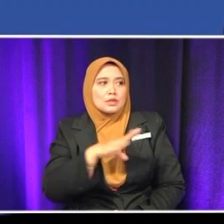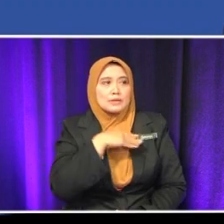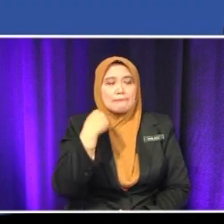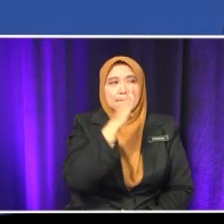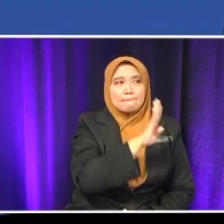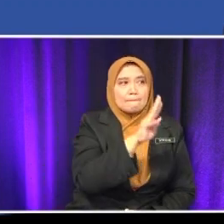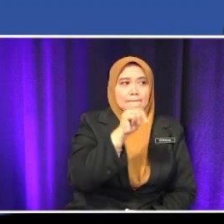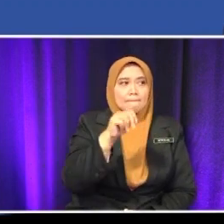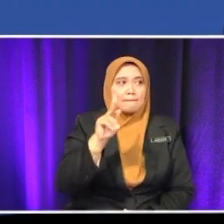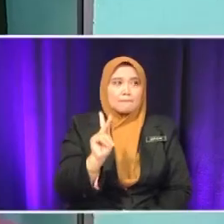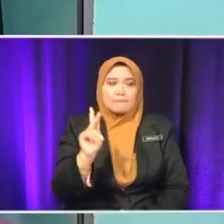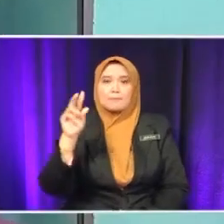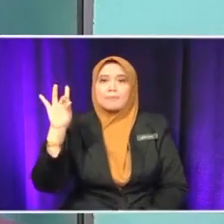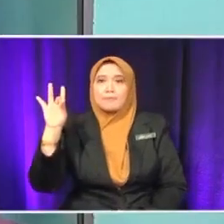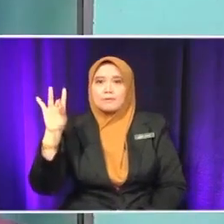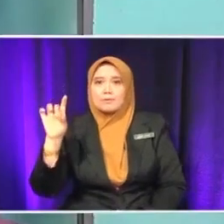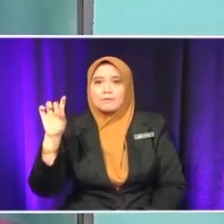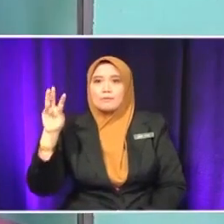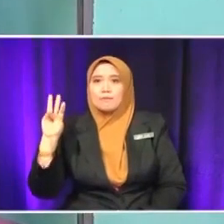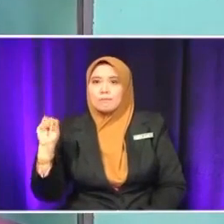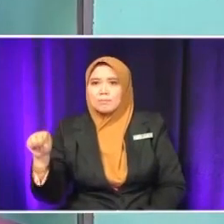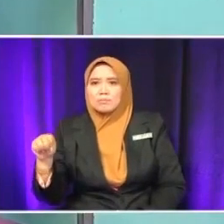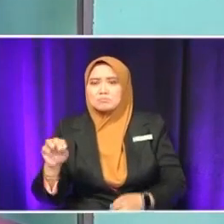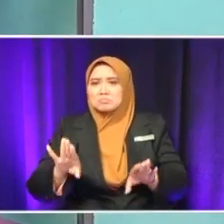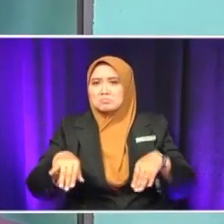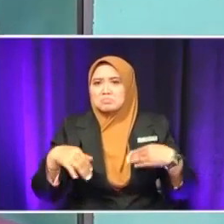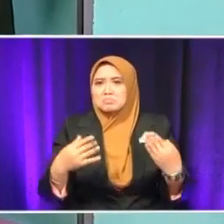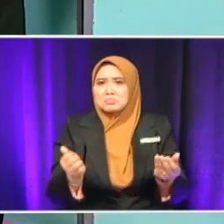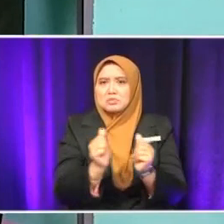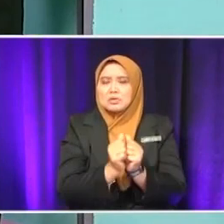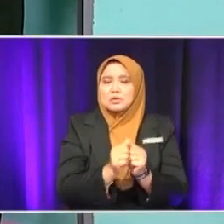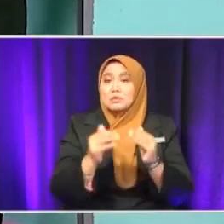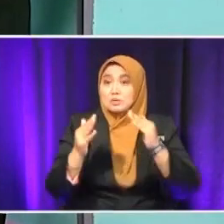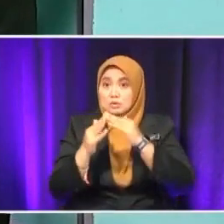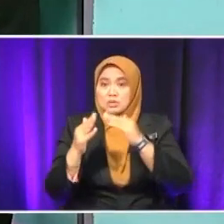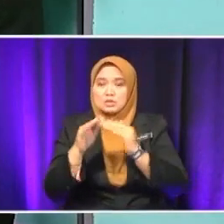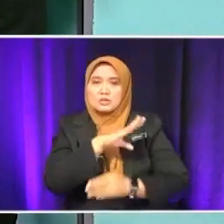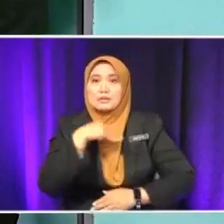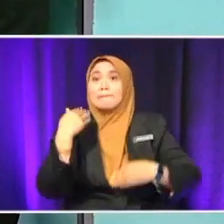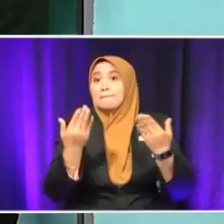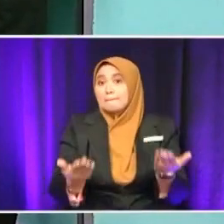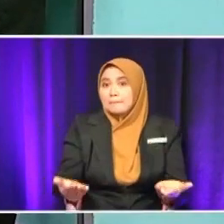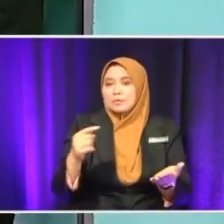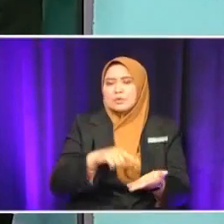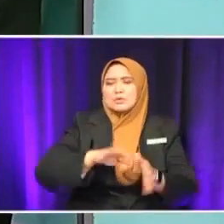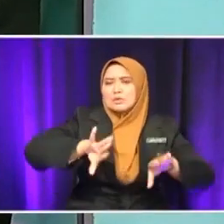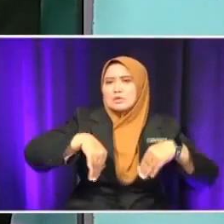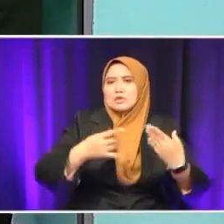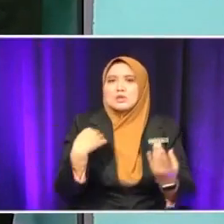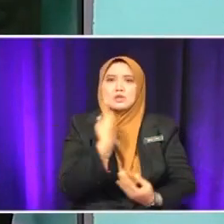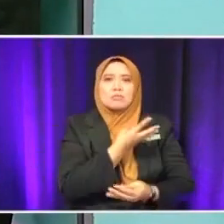meter. Macam mana daripada maklumat-maklumat ini, daripada bucu-bucu yang diberikan ini dan pemberat-pemberat yang diberikan, okay, macam mana kita